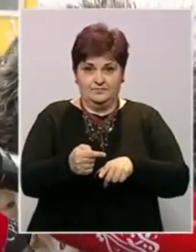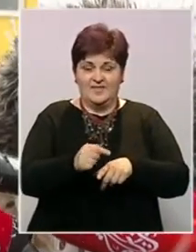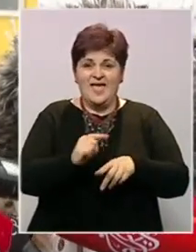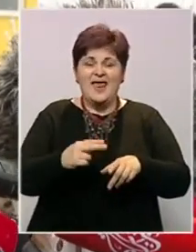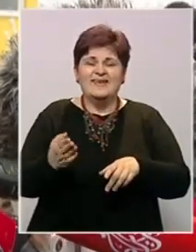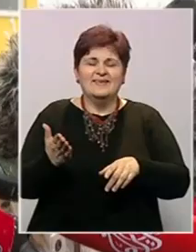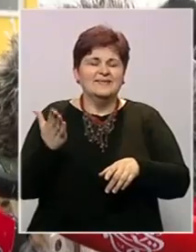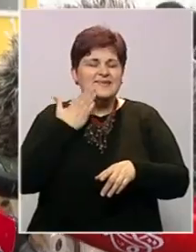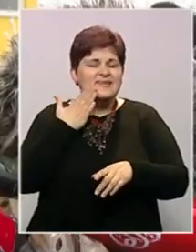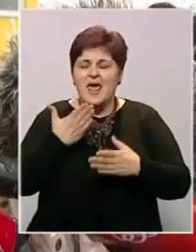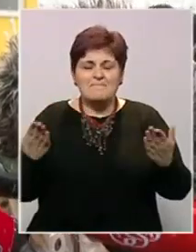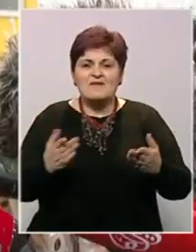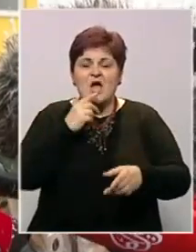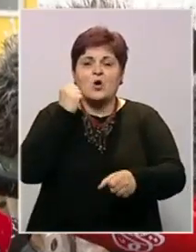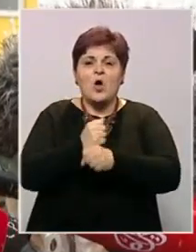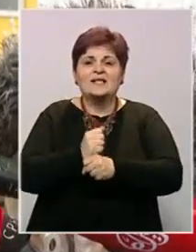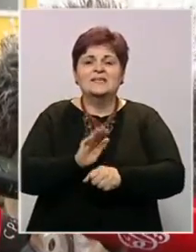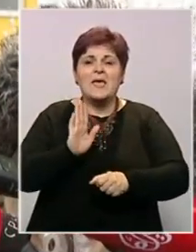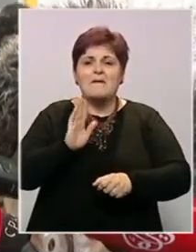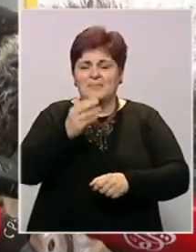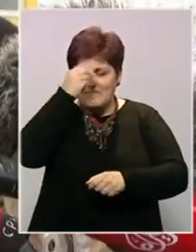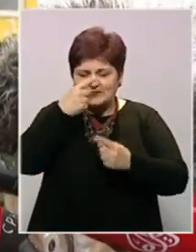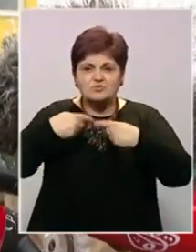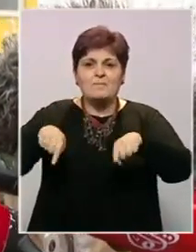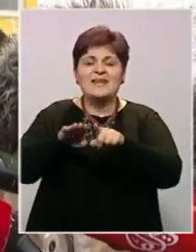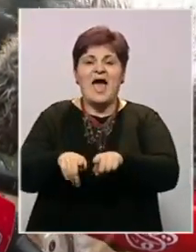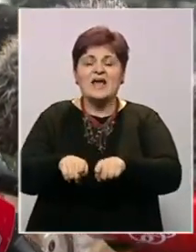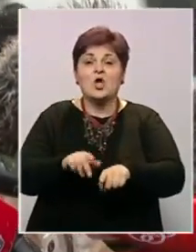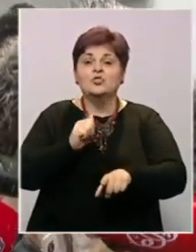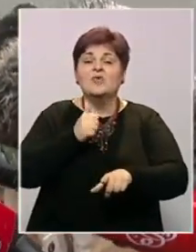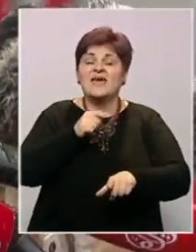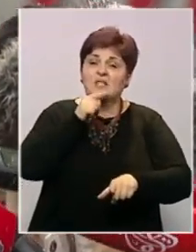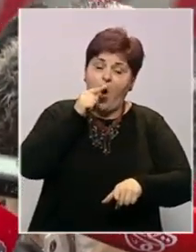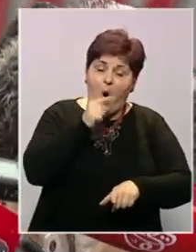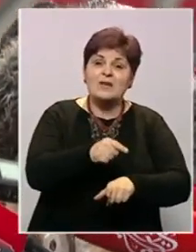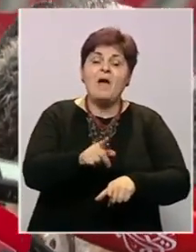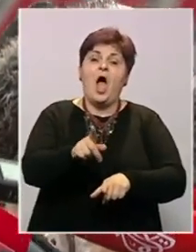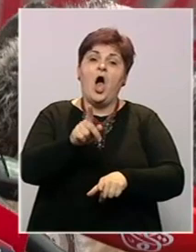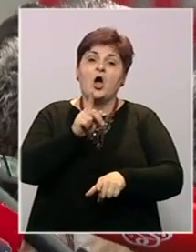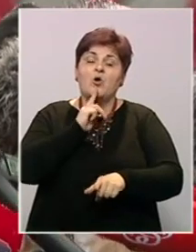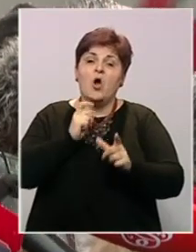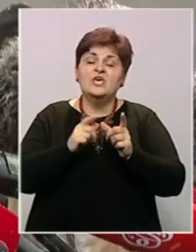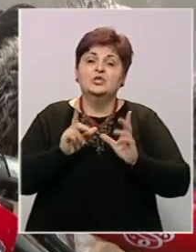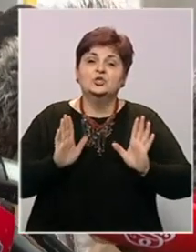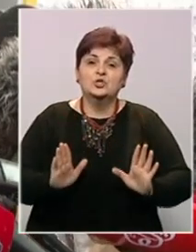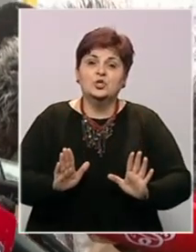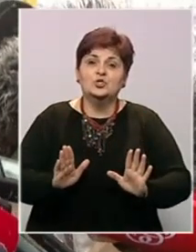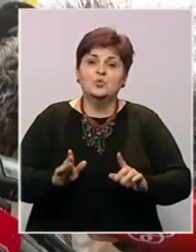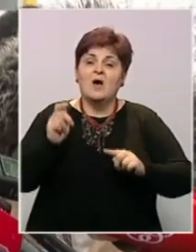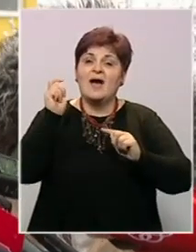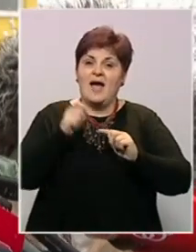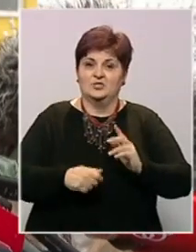nepravda koja se radi prema srpskom narodu, to jeste onim koji su